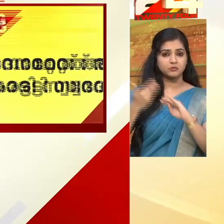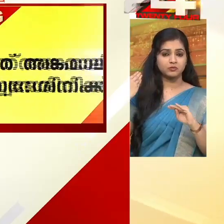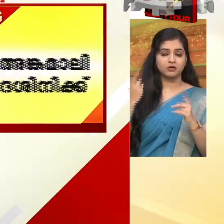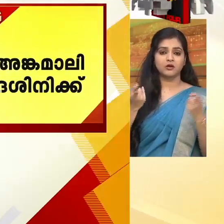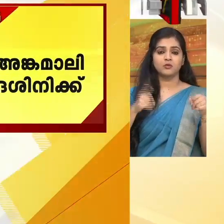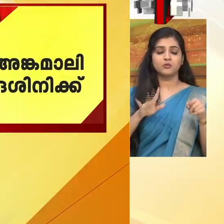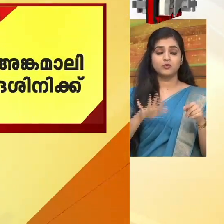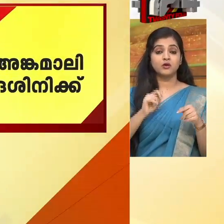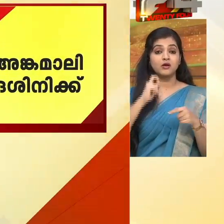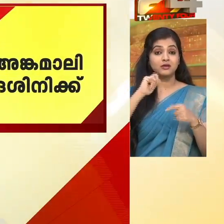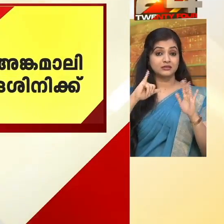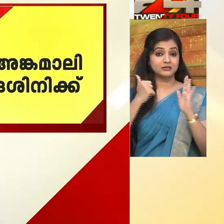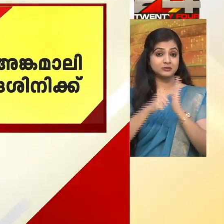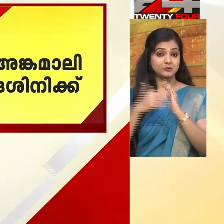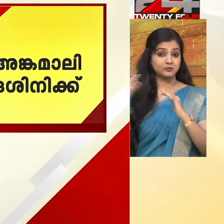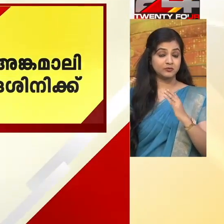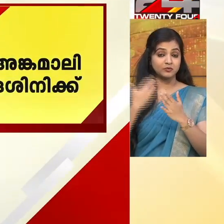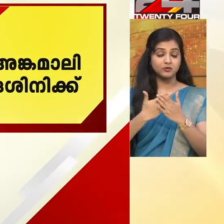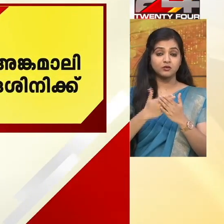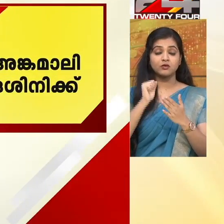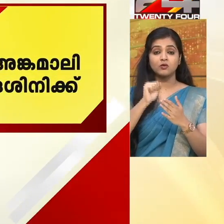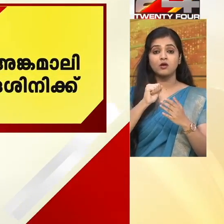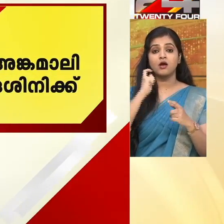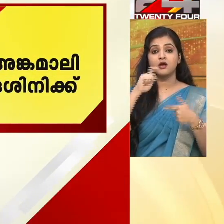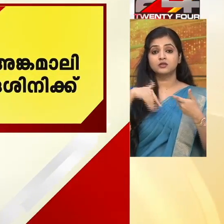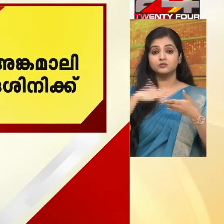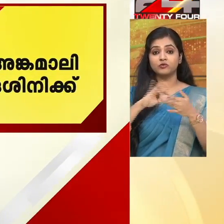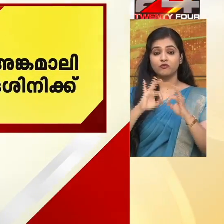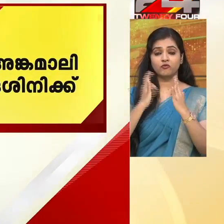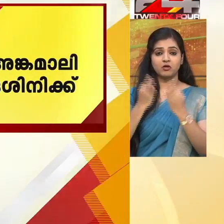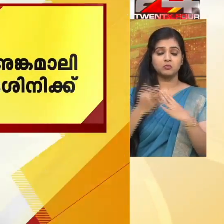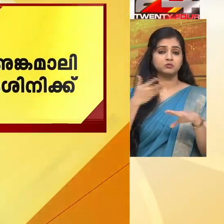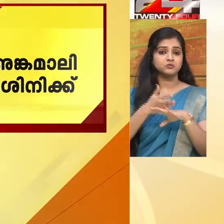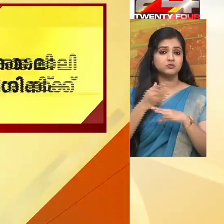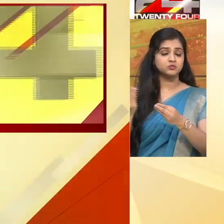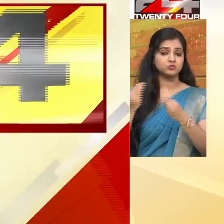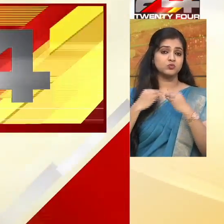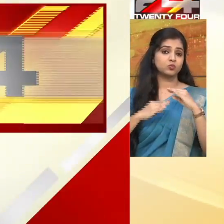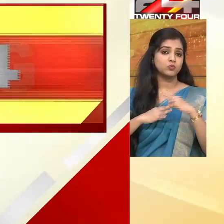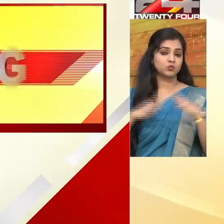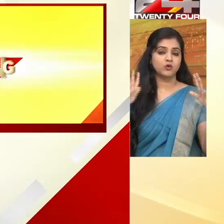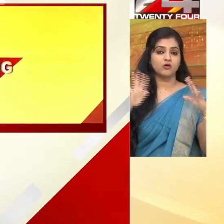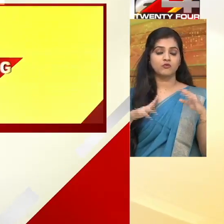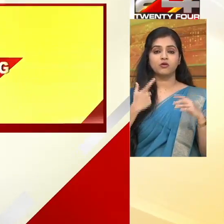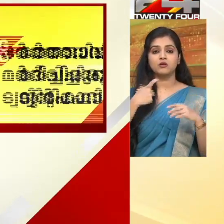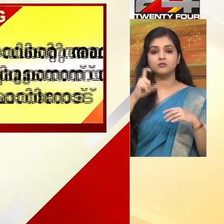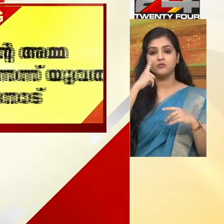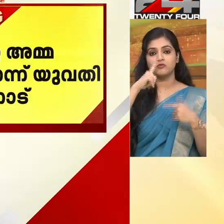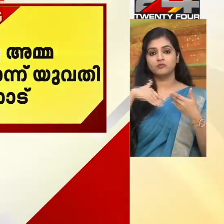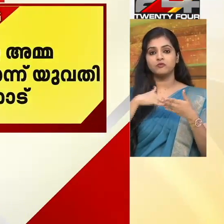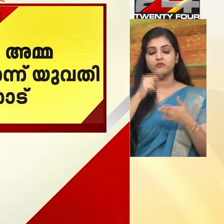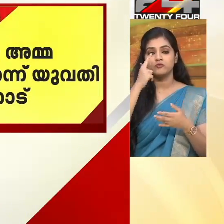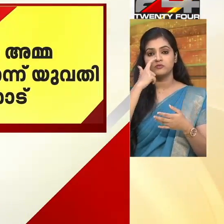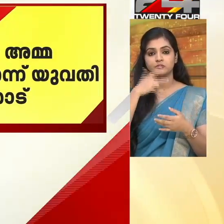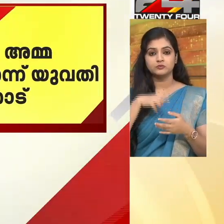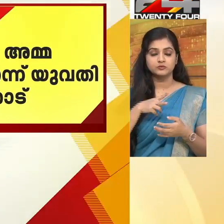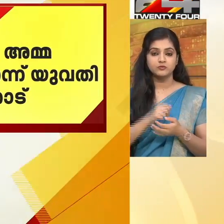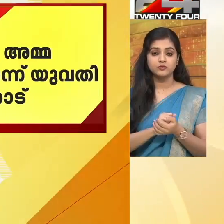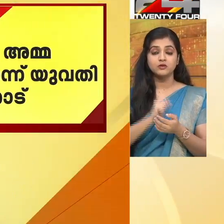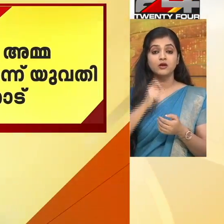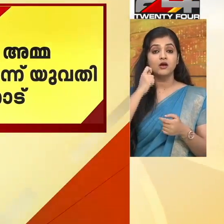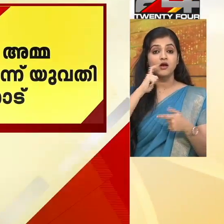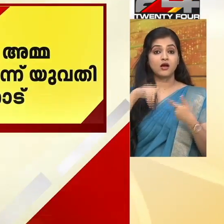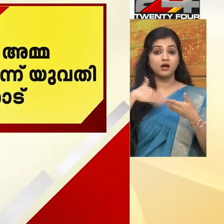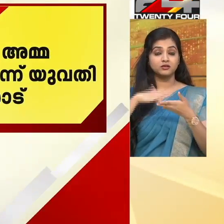ഭർത്തൃ വീട്ടുകാരിൽ നിന്ന് വലിയ രീതിയിലുള്ള മർദ്ദനങ്ങൾ തനിക്ക് നേരിടേണ്ടി വന്നു എന്നാണ് യുവതി ഇപ്പോൾ നമ്മളോട് പറഞ്ഞിരിക്കുന്നത്. അമ്മായി അമ്മയും ഒപ്പം തന്നെ അവരുടെ ഭർത്താവിന്റെ